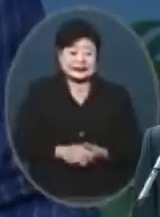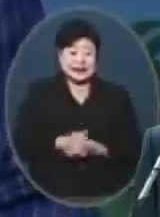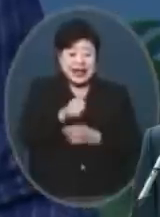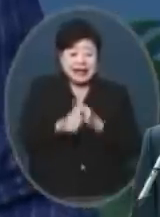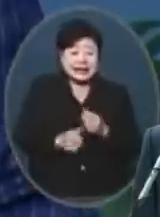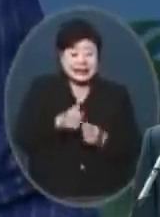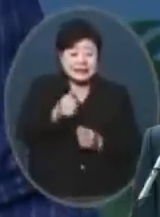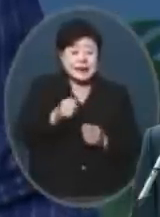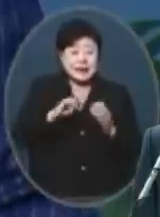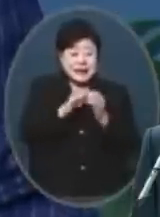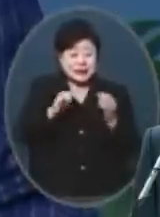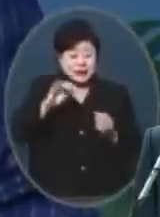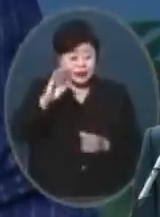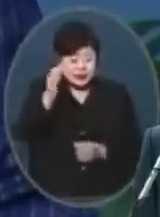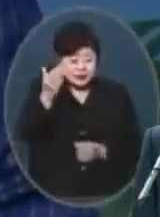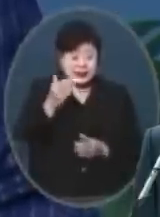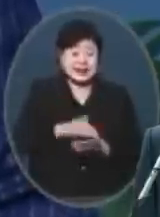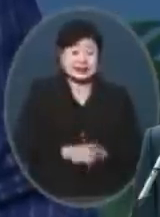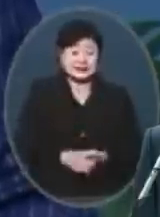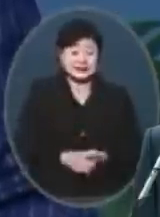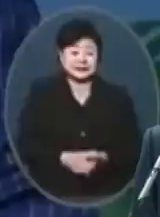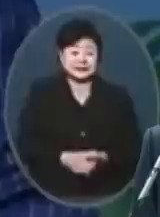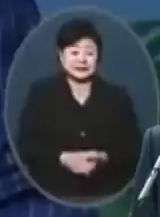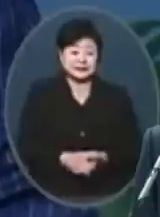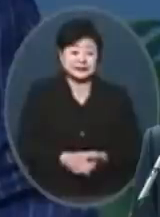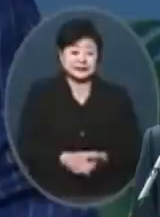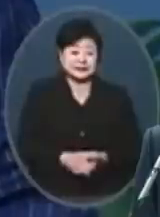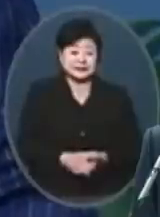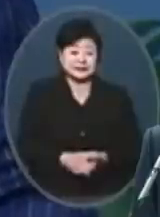하나님의 백성이 된 것입니다.